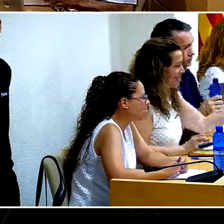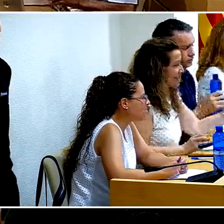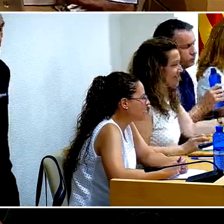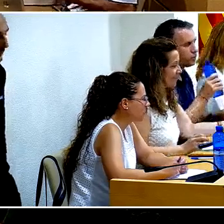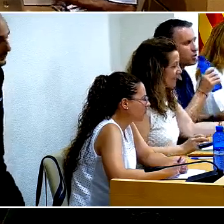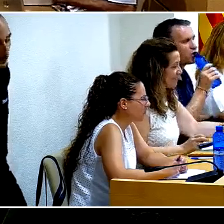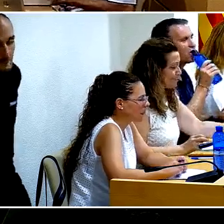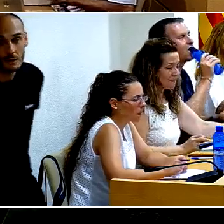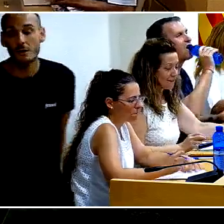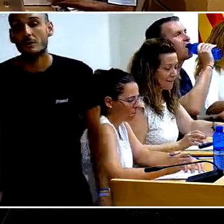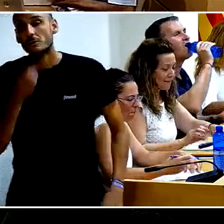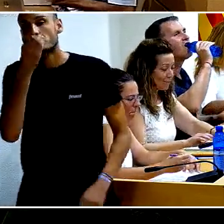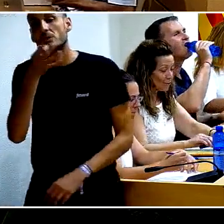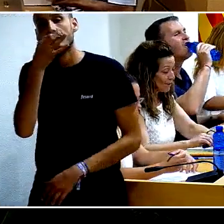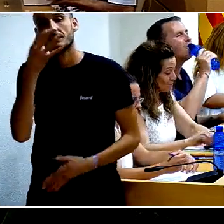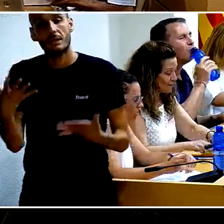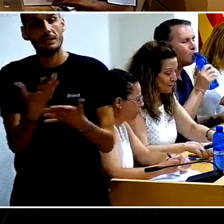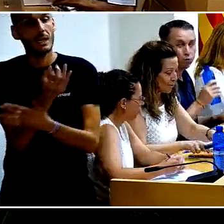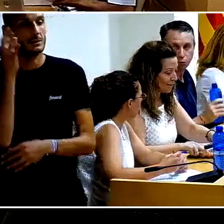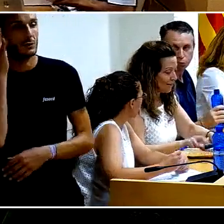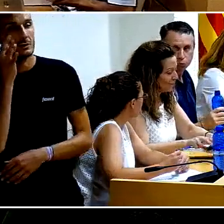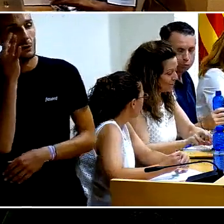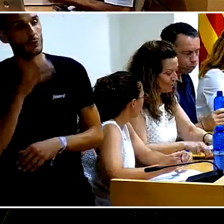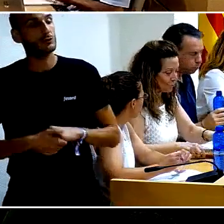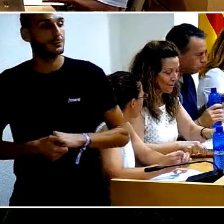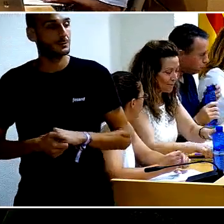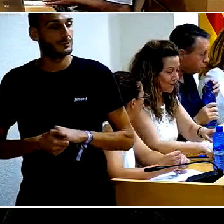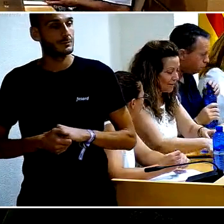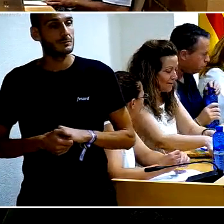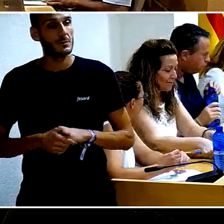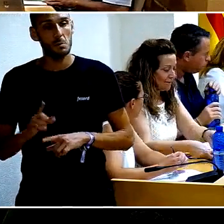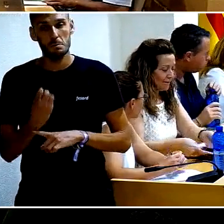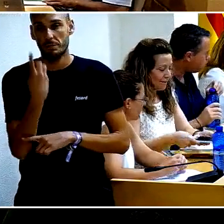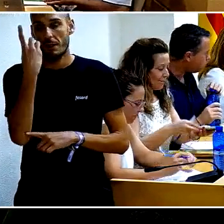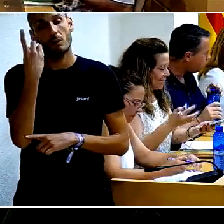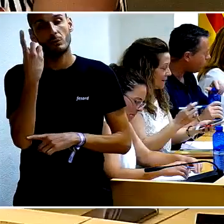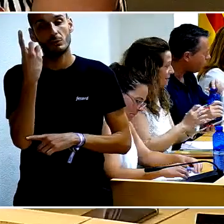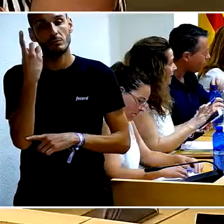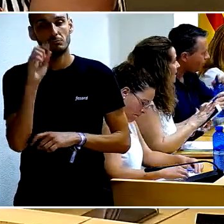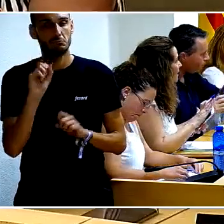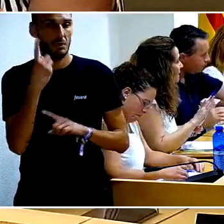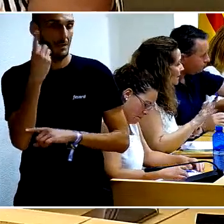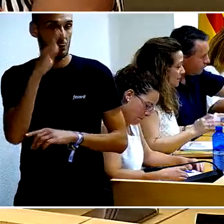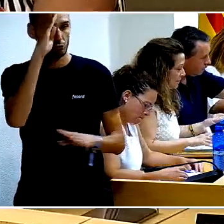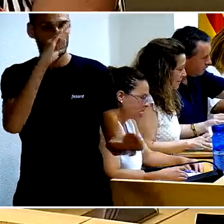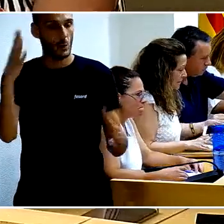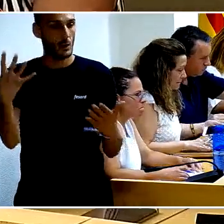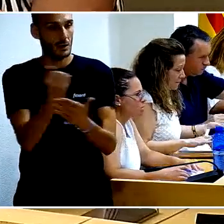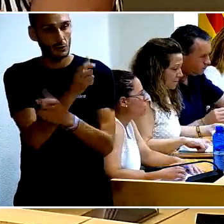Molt bona vesprada a totes i tots. En primer lloc, bueno, saludar a totes les persones